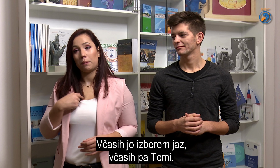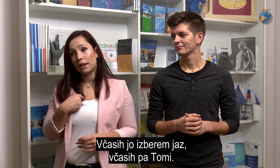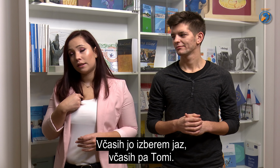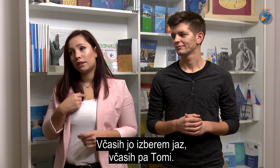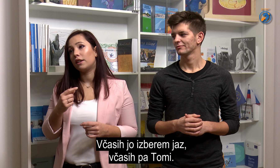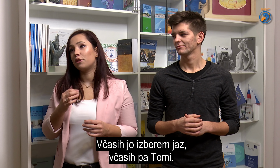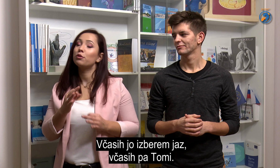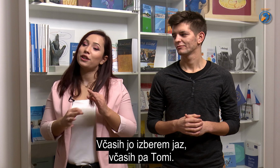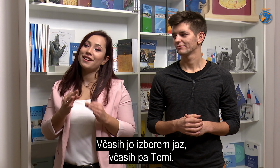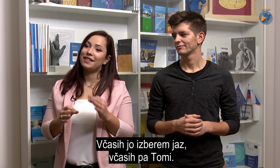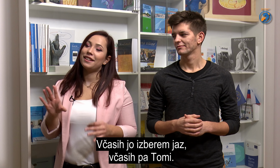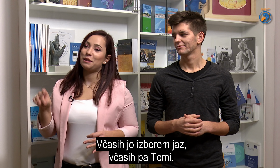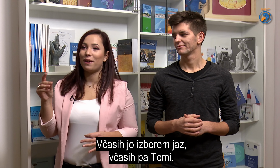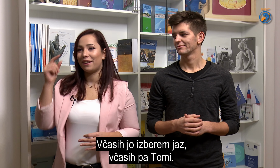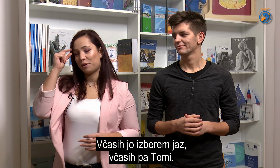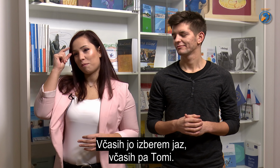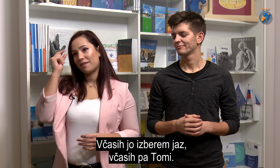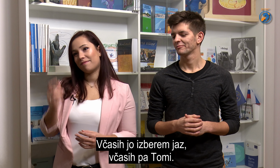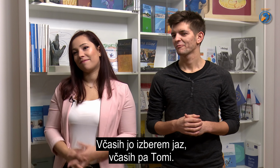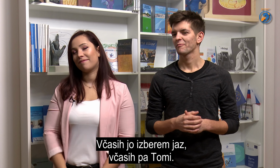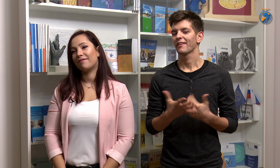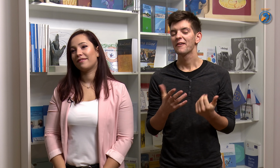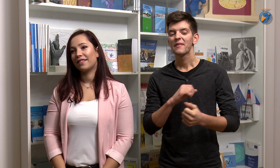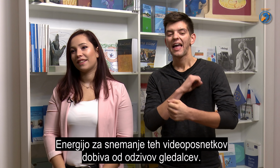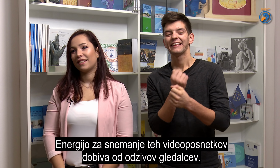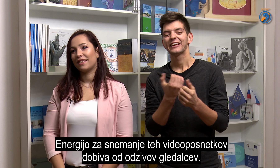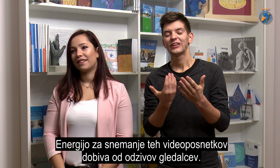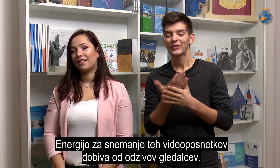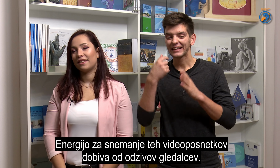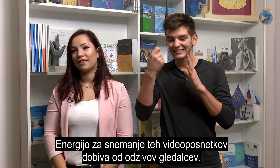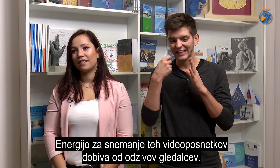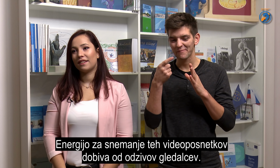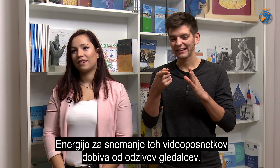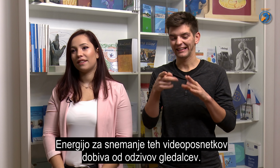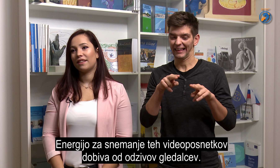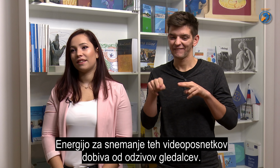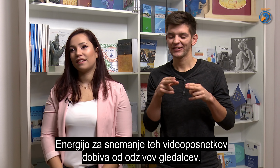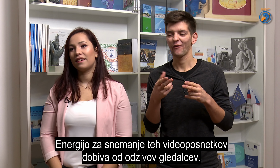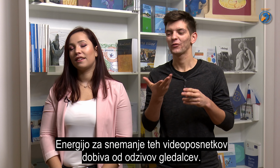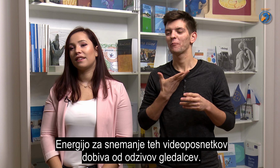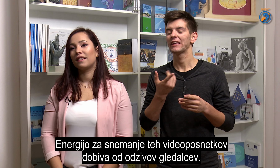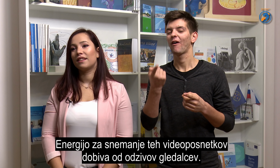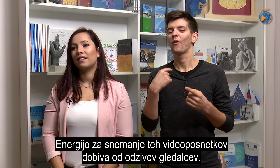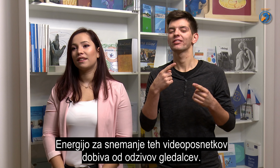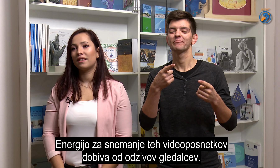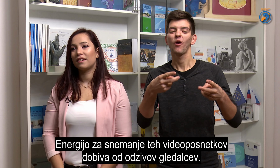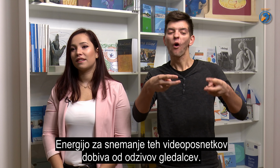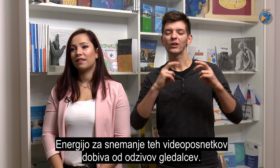izberem jaz in včasih izbere Tomi. a sruh izberem